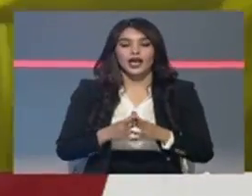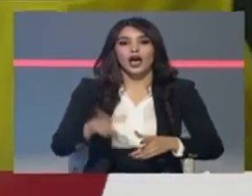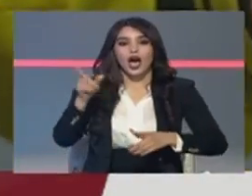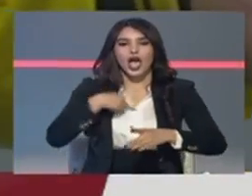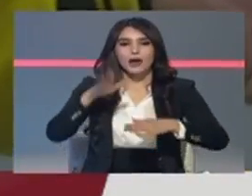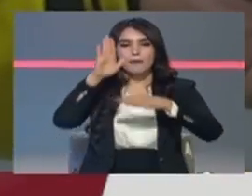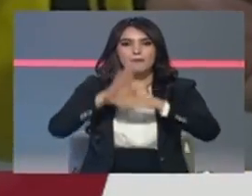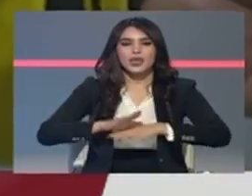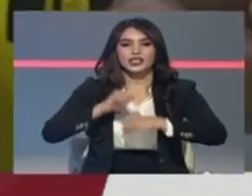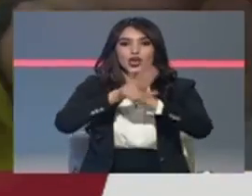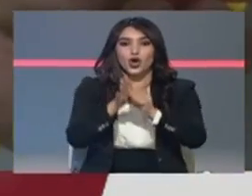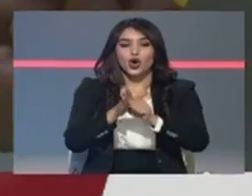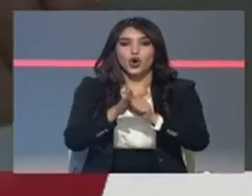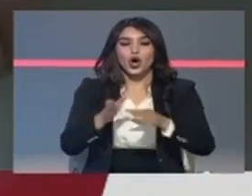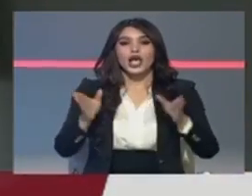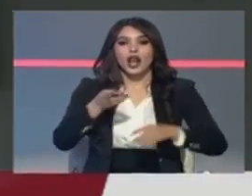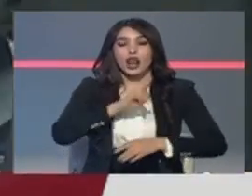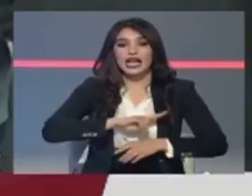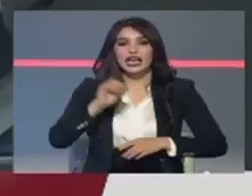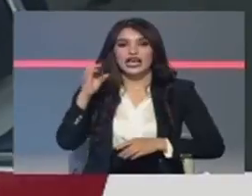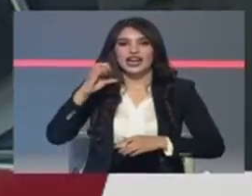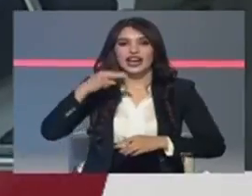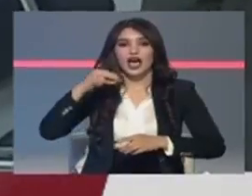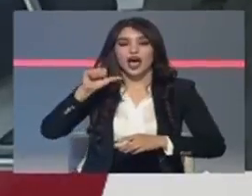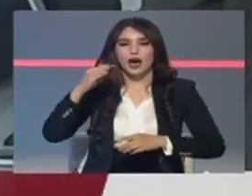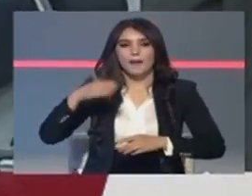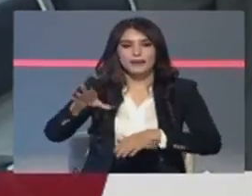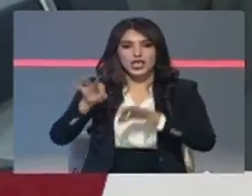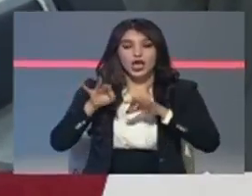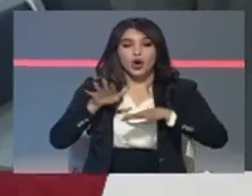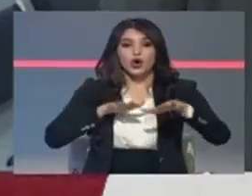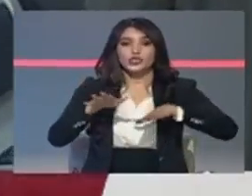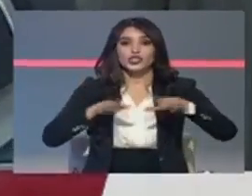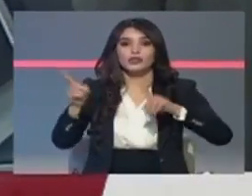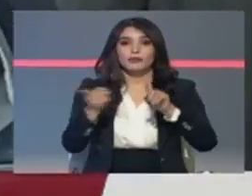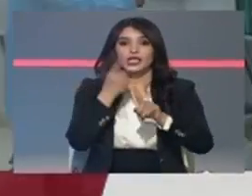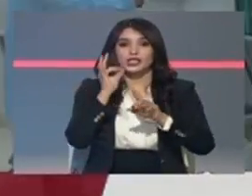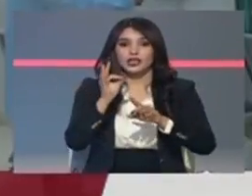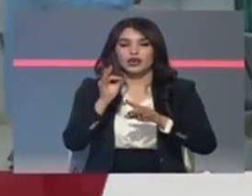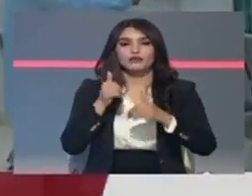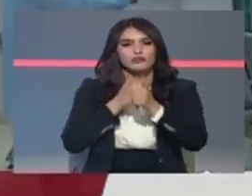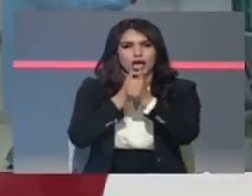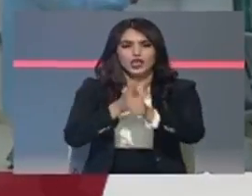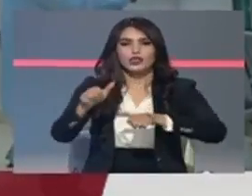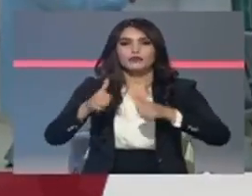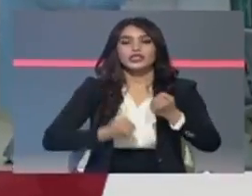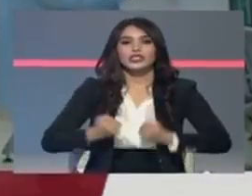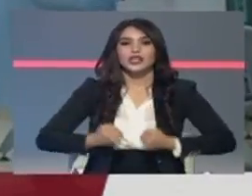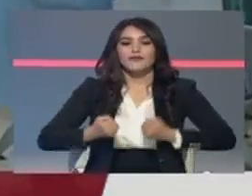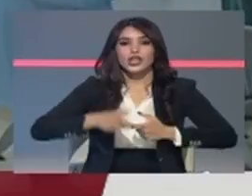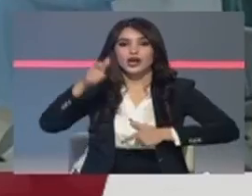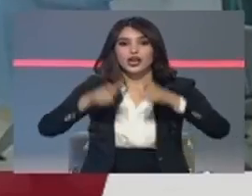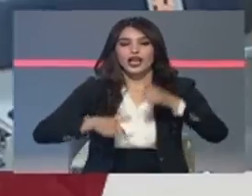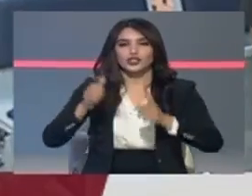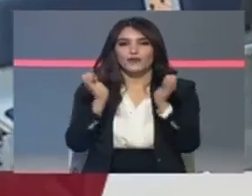توقياً من فيروس كورونا، الصندوق الوطني للتأمين على المرض يتخذ إجراءات استثنائية لتأمين خدمات للمضمونين